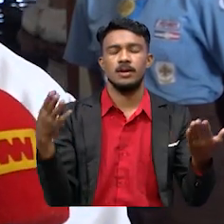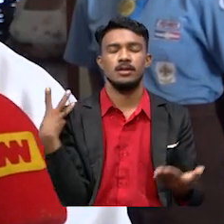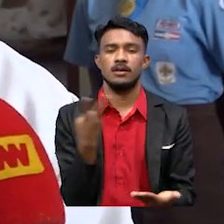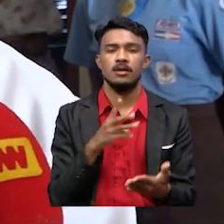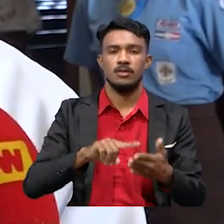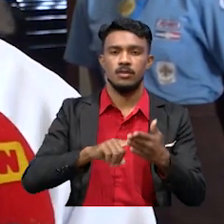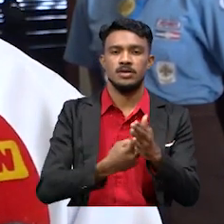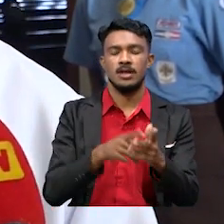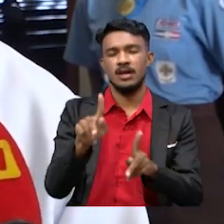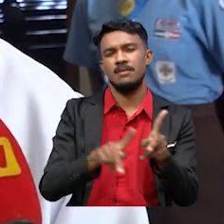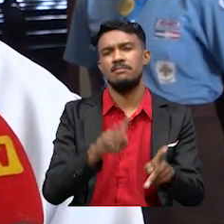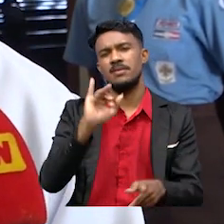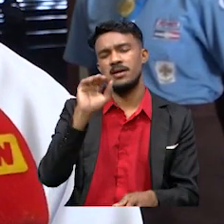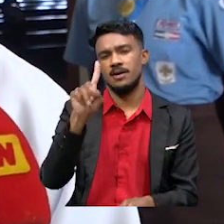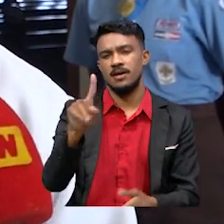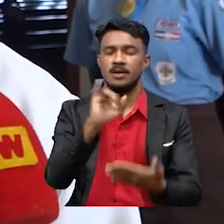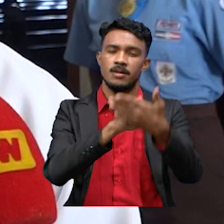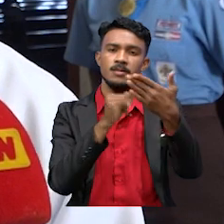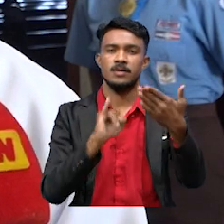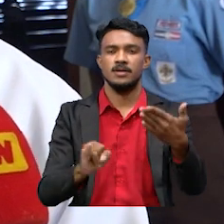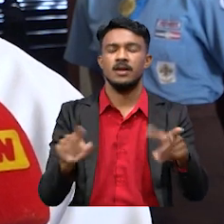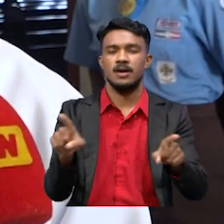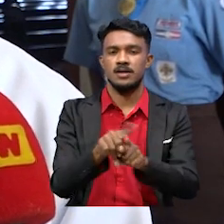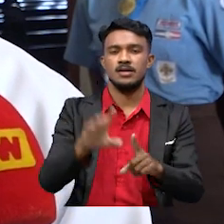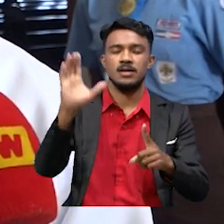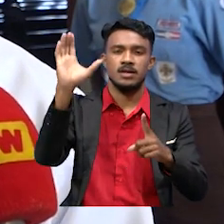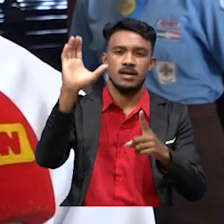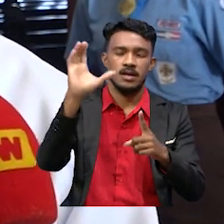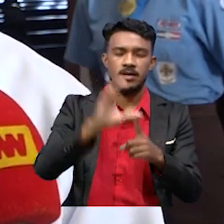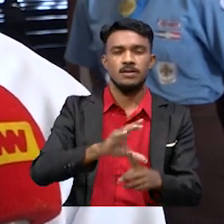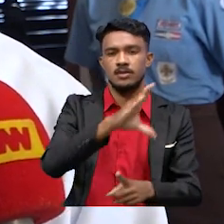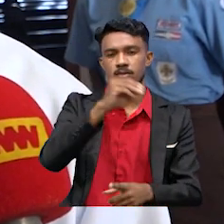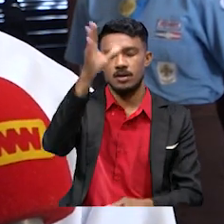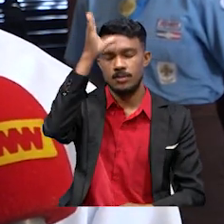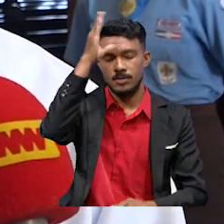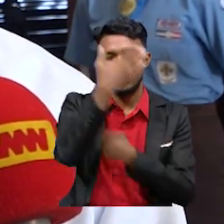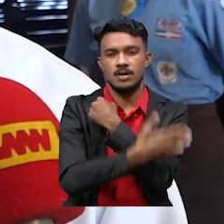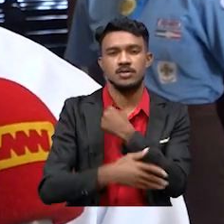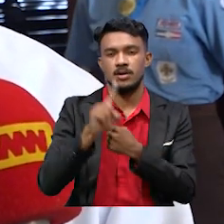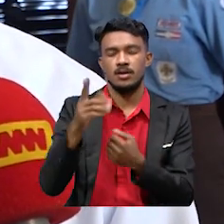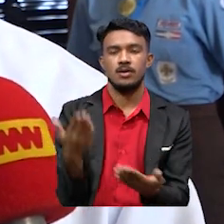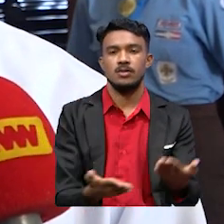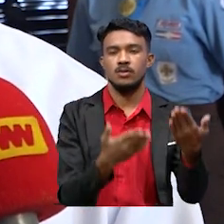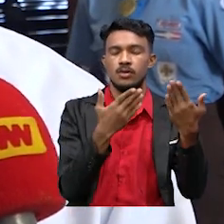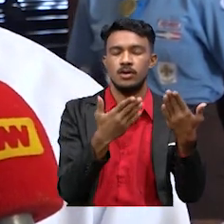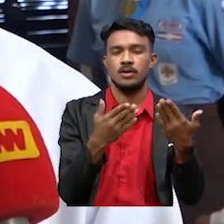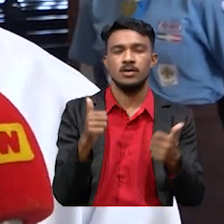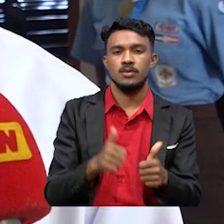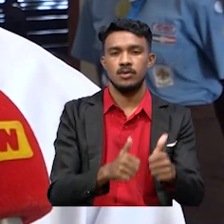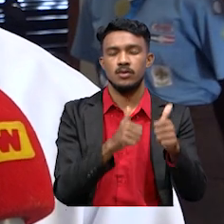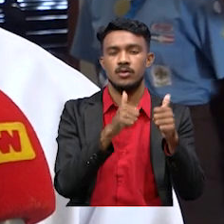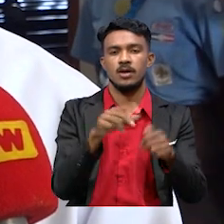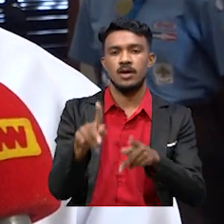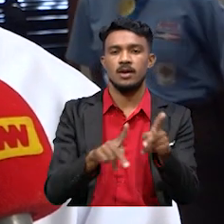dan image ni nebe sai aman ba nasau dan ne star dan ne atu lori nasau dan ne lao doni ia prosperidade tuir povo